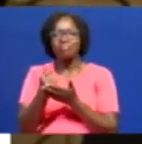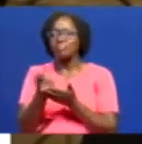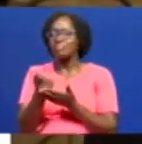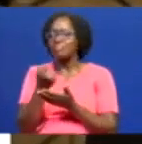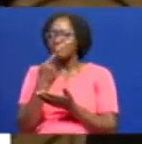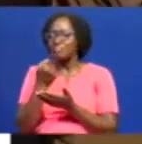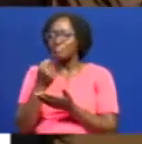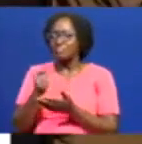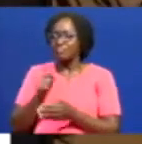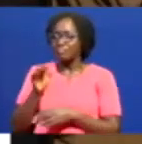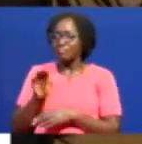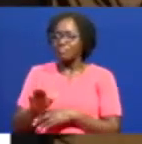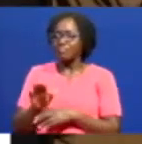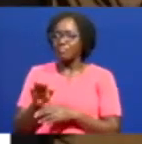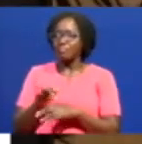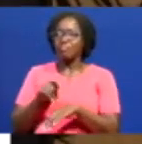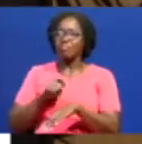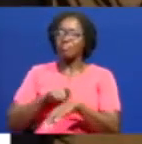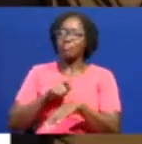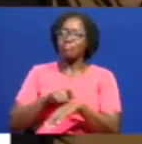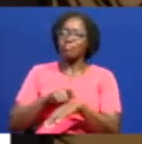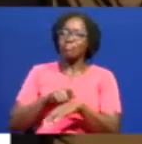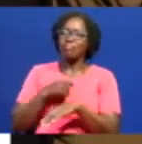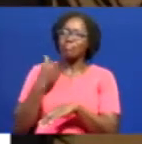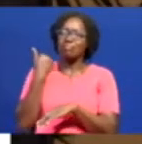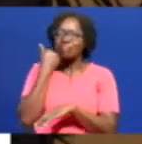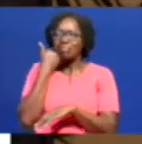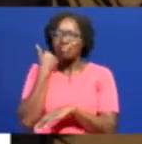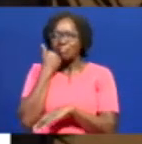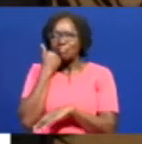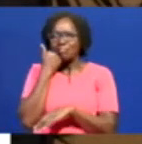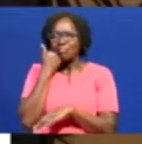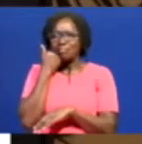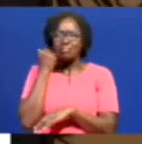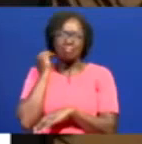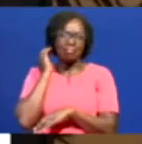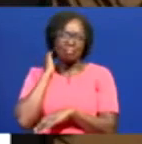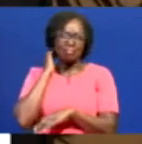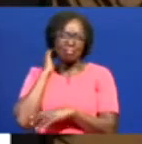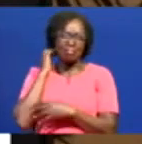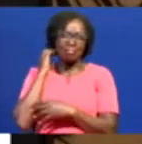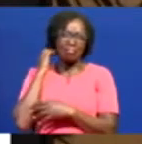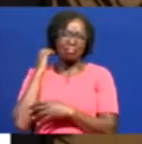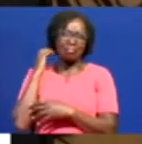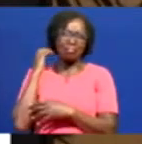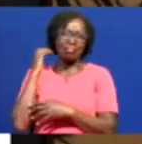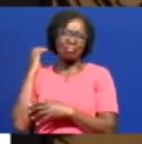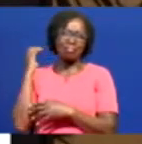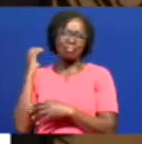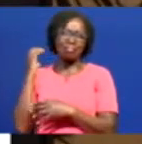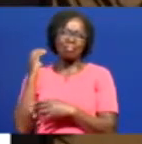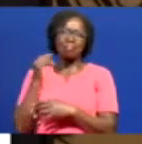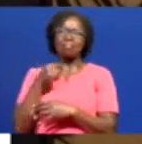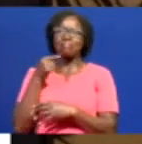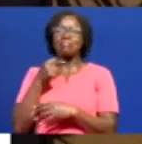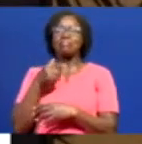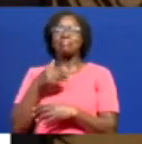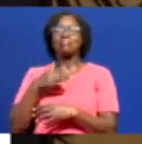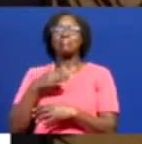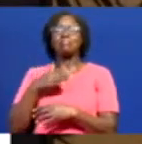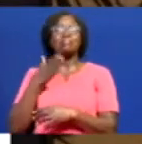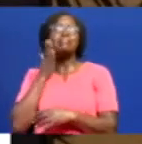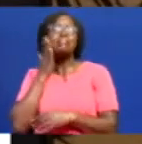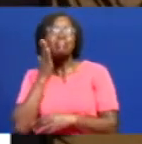bintie. Wakati anaumwa, hichi kitu kinafula kimefika hapa, ananiambia